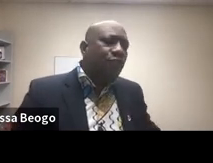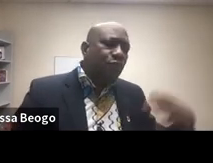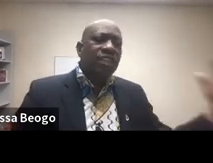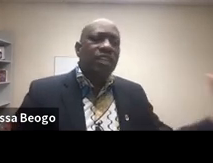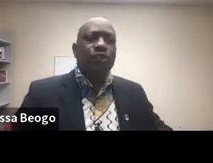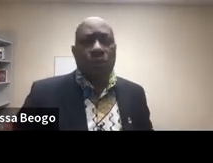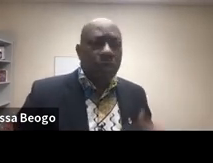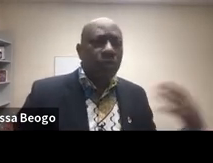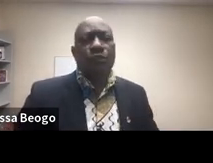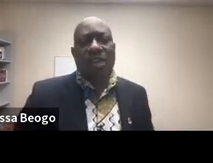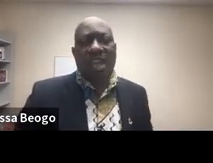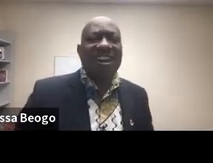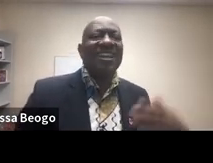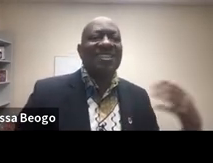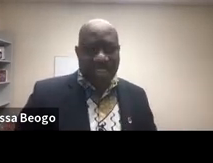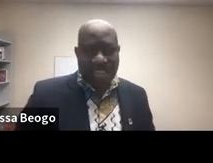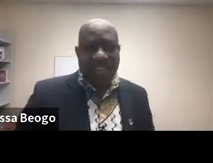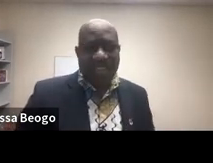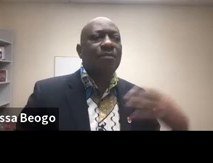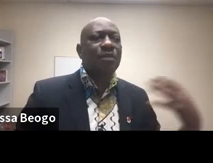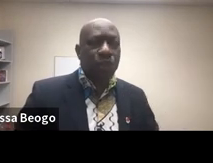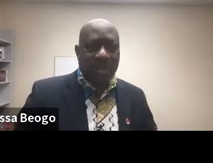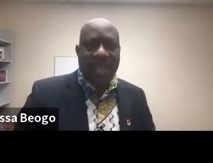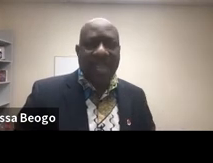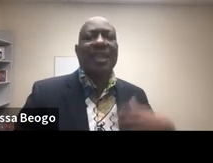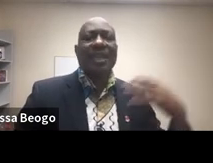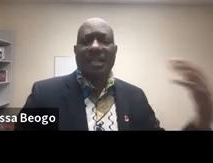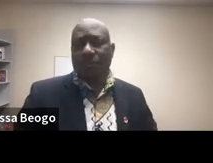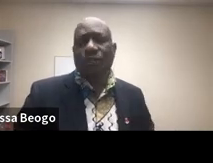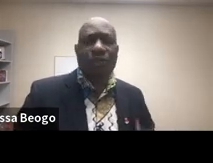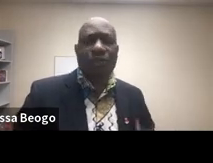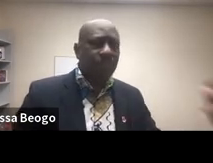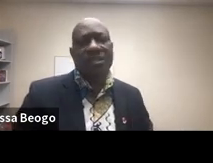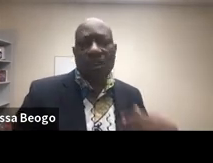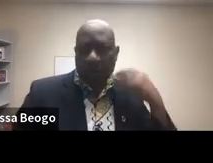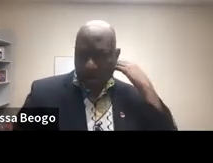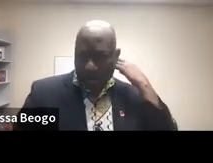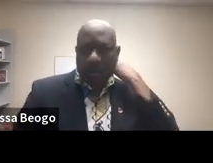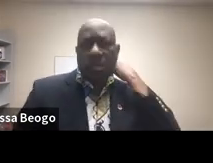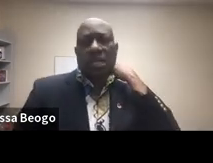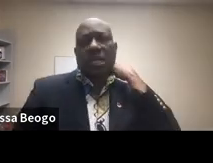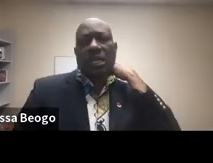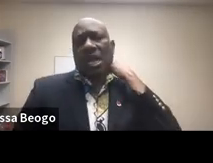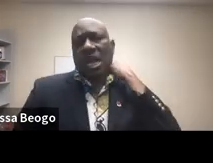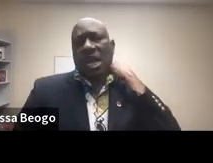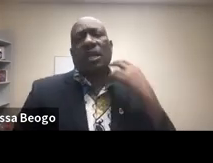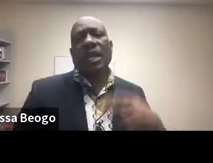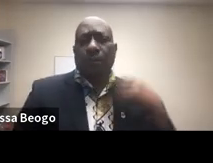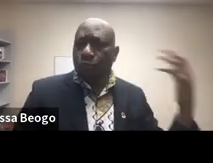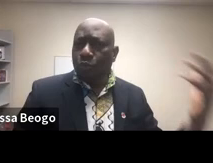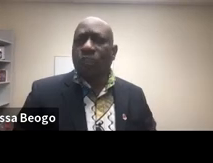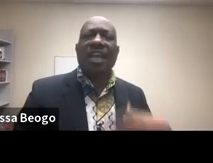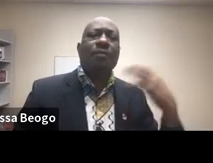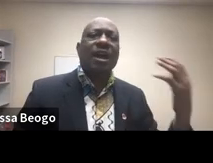Alors, comme avenue, c'est sûr que le virtuel va rester, va s'améliorer et les établissements sont en train de prendre ça en compte.